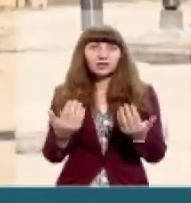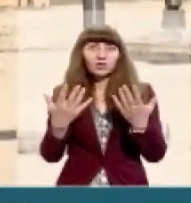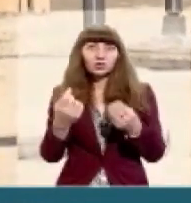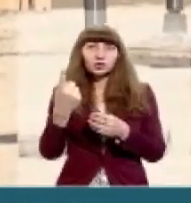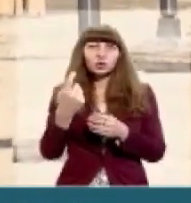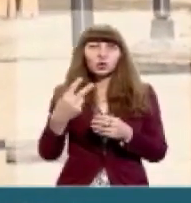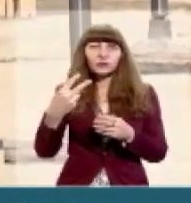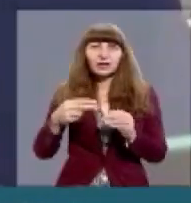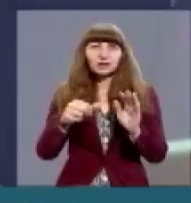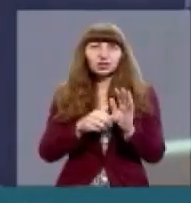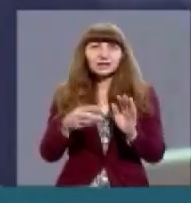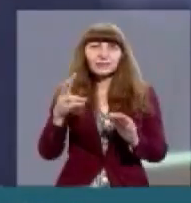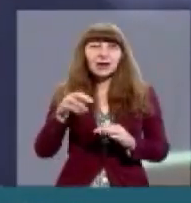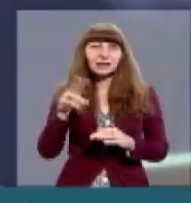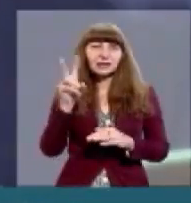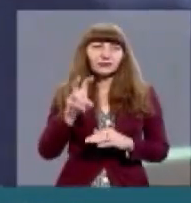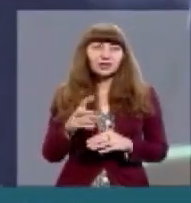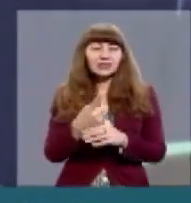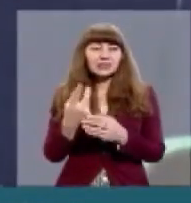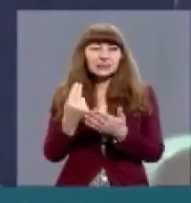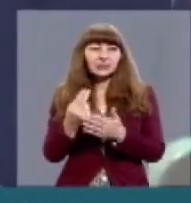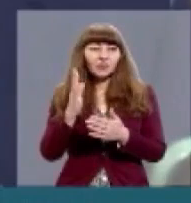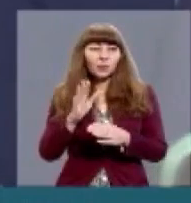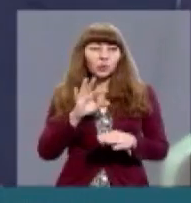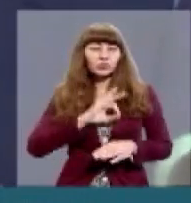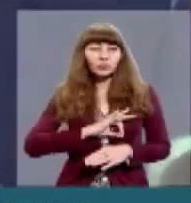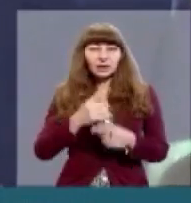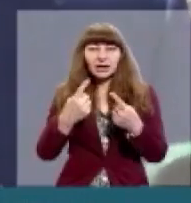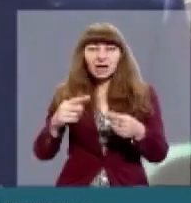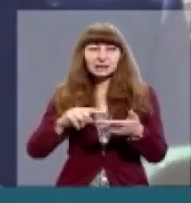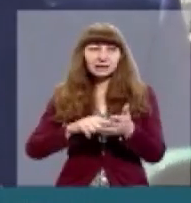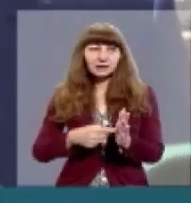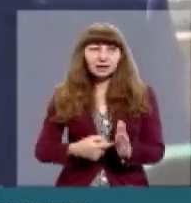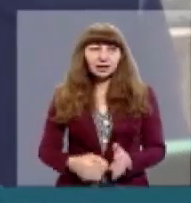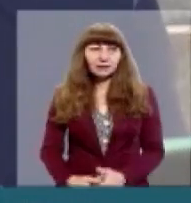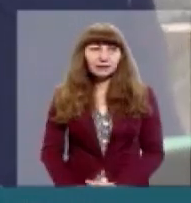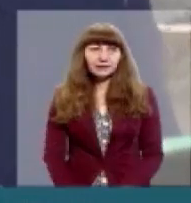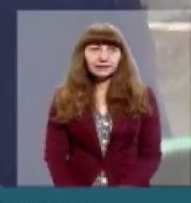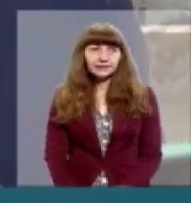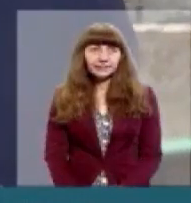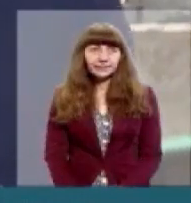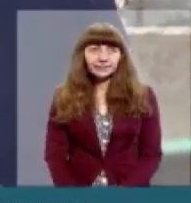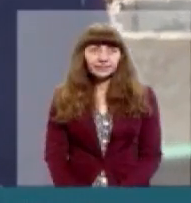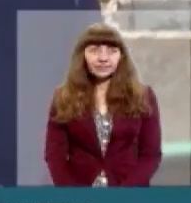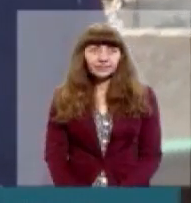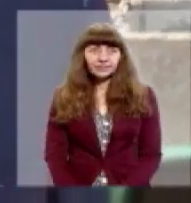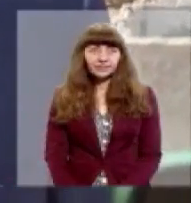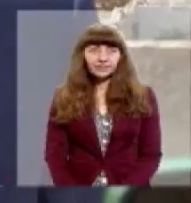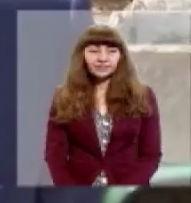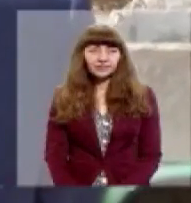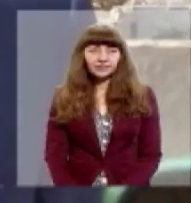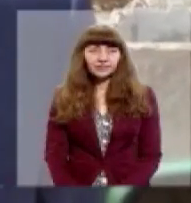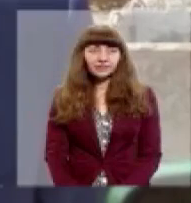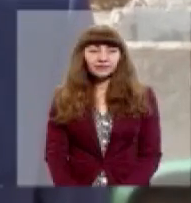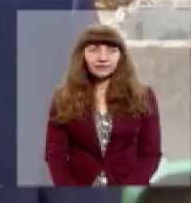дейін ұлғайтылып 126 миллиардқа дейін жеткен. Бұл қаражат түрлі мақсатта жұмсалатын болады. Қазір